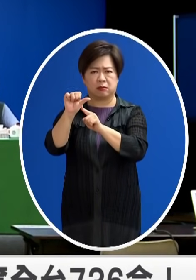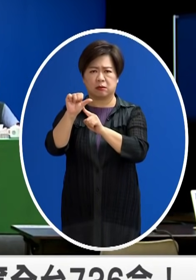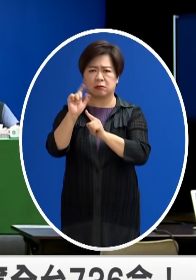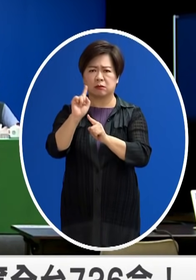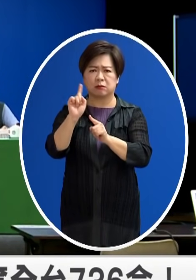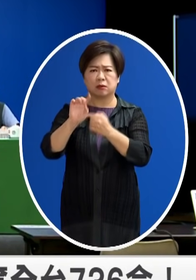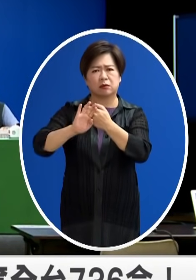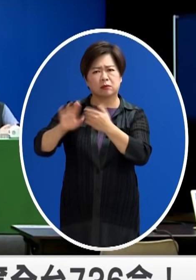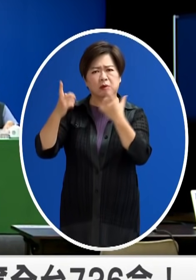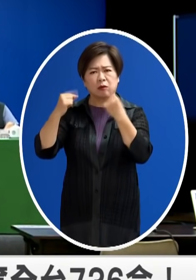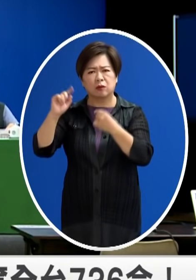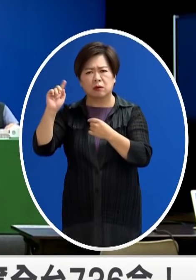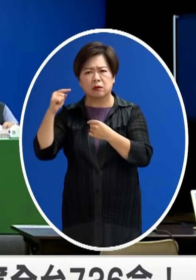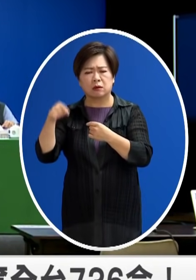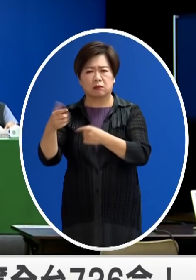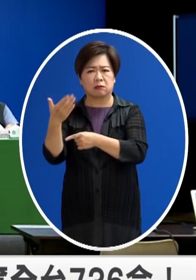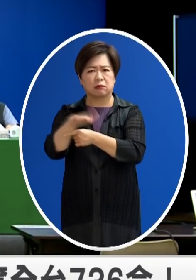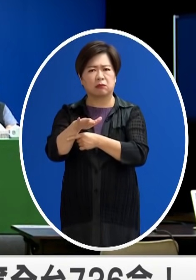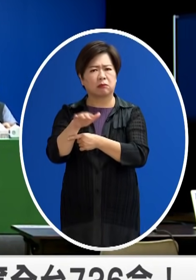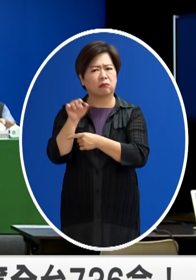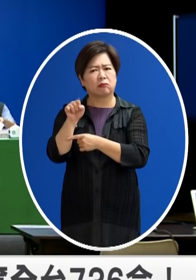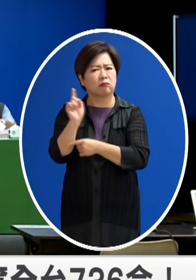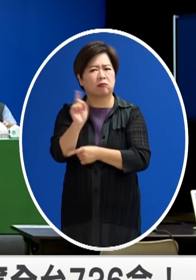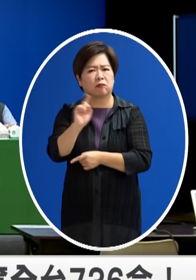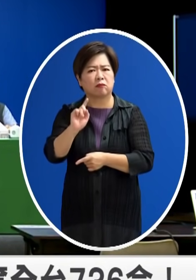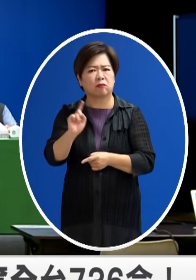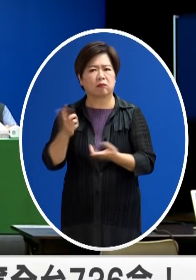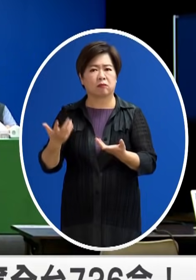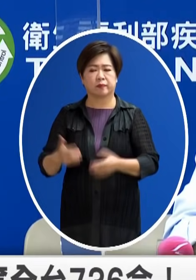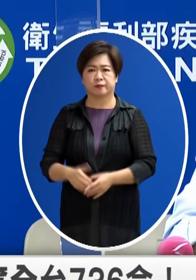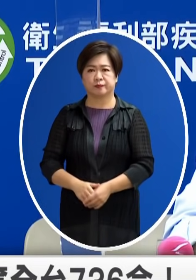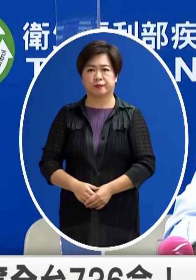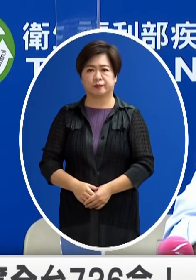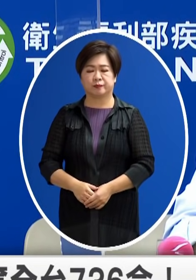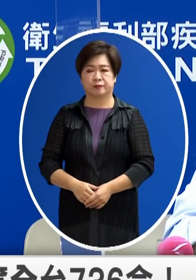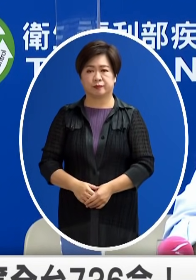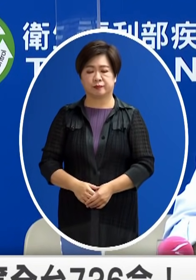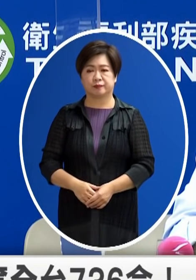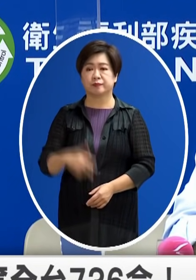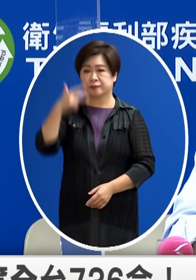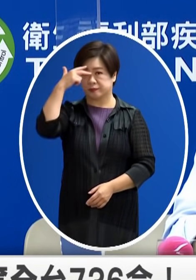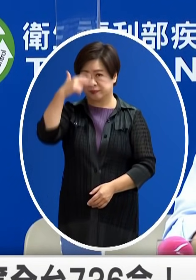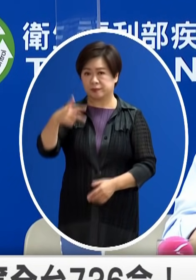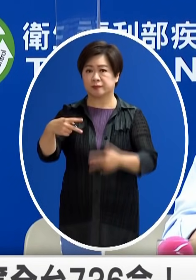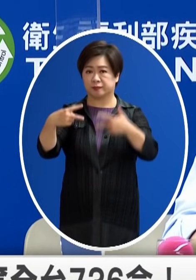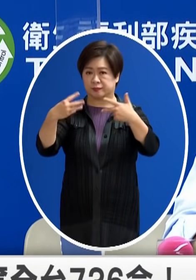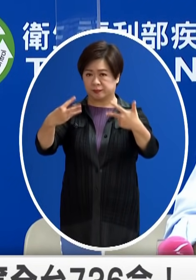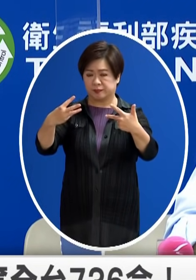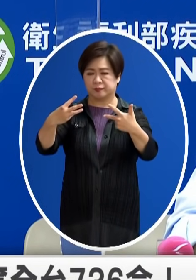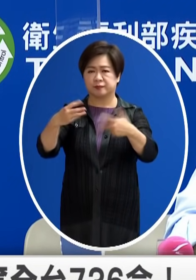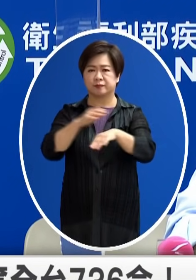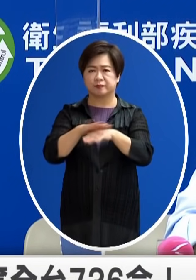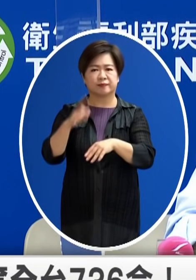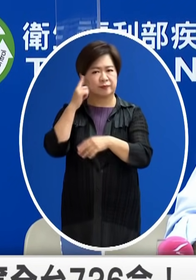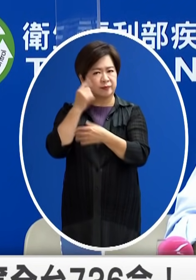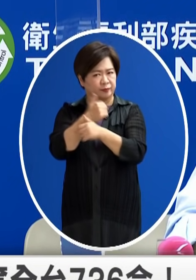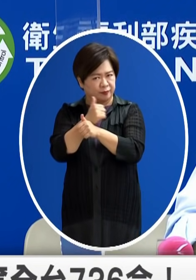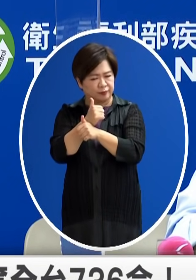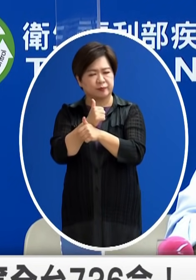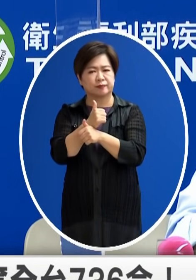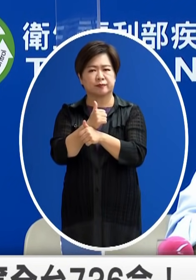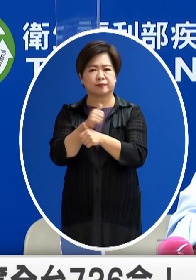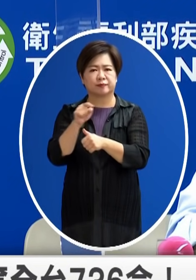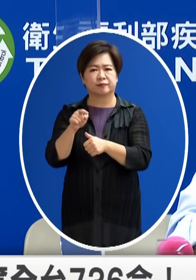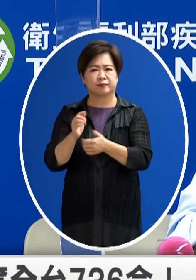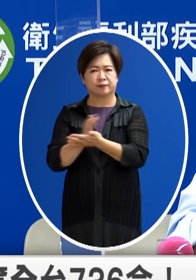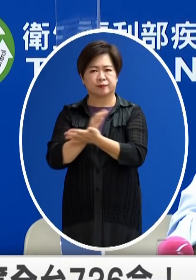原因死亡，可以请教他们的病况吗？谢谢。 好，大概下礼拜三哈，我们做相关的考虑。那